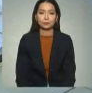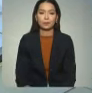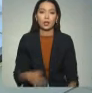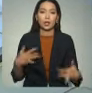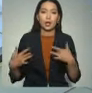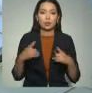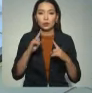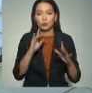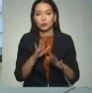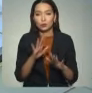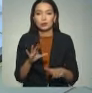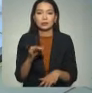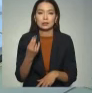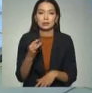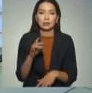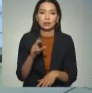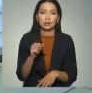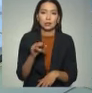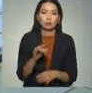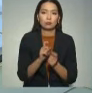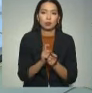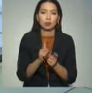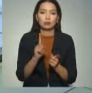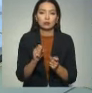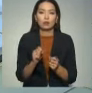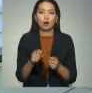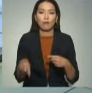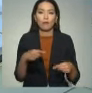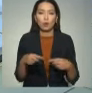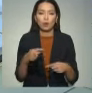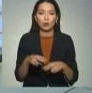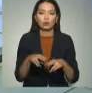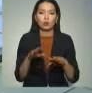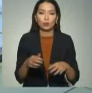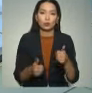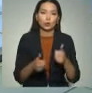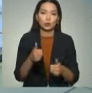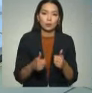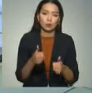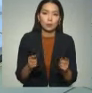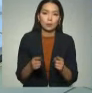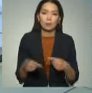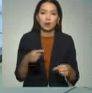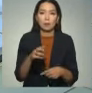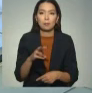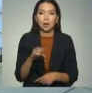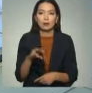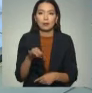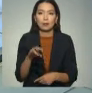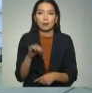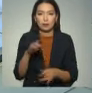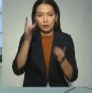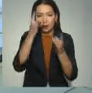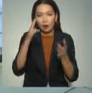Актеры, музыканты и циркачи поборолись за футбольный кубок столицы. Турнир по мини-футболу «Мадинет Кап» собрал сотрудников самых